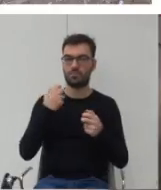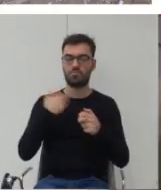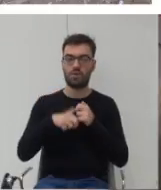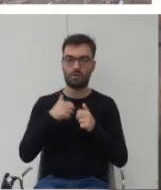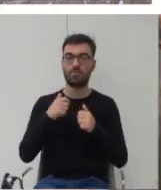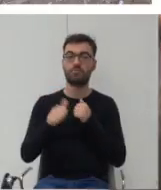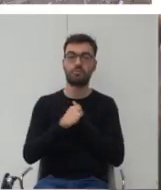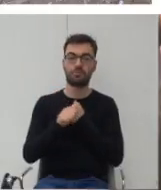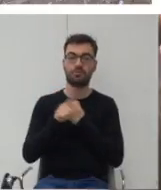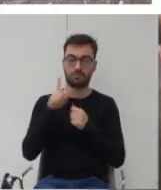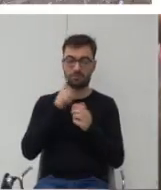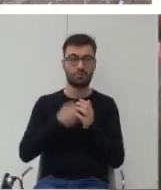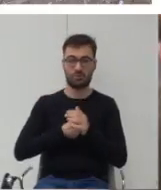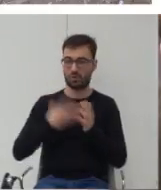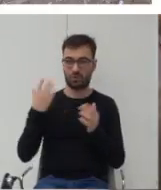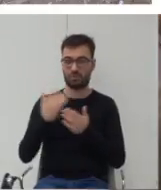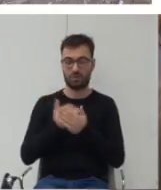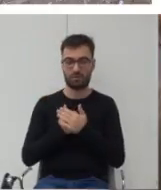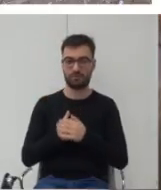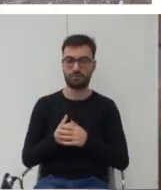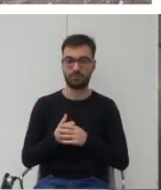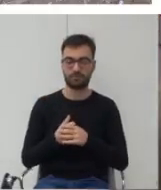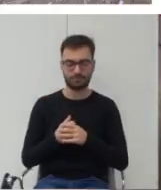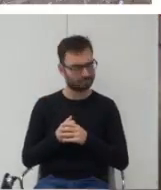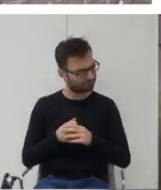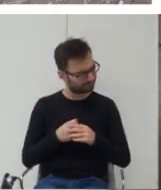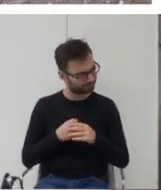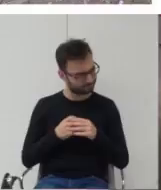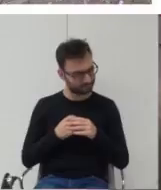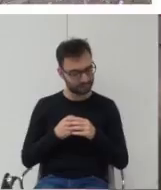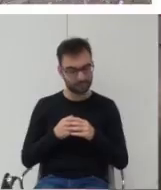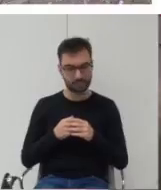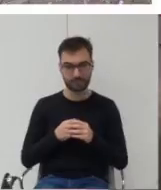który wynika właśnie z tego, że to jest dosyć drogi program.